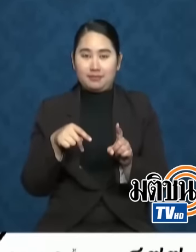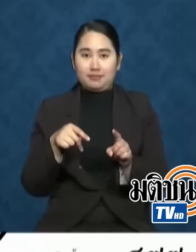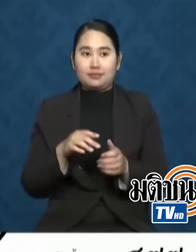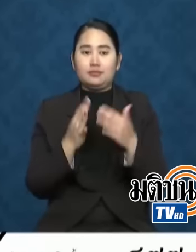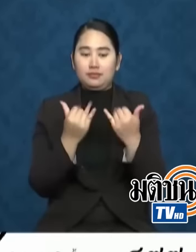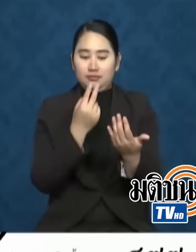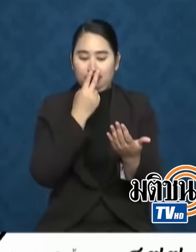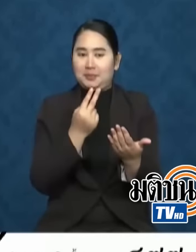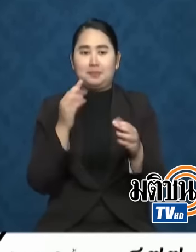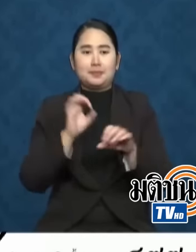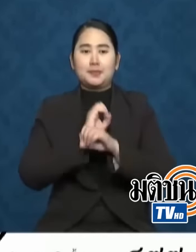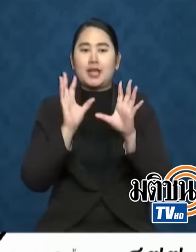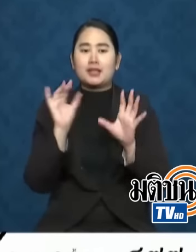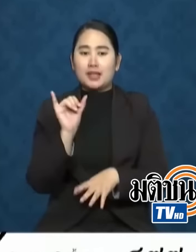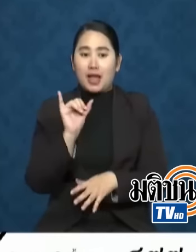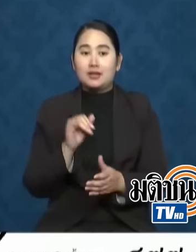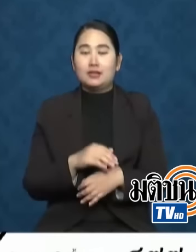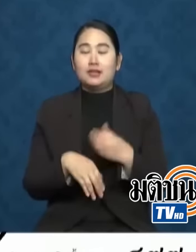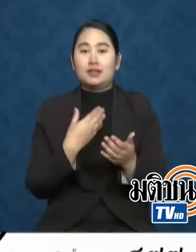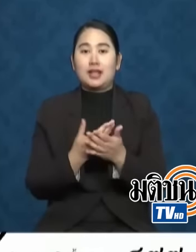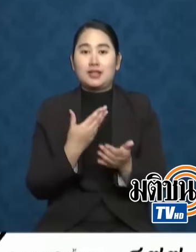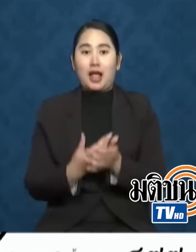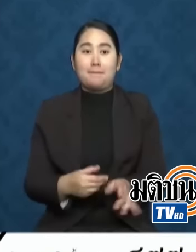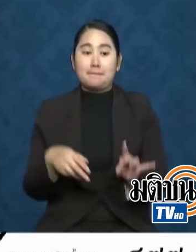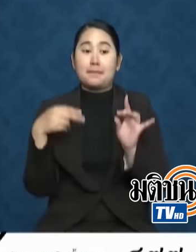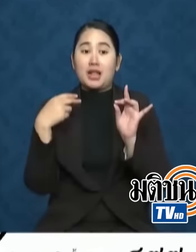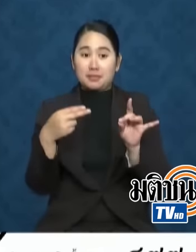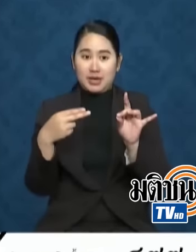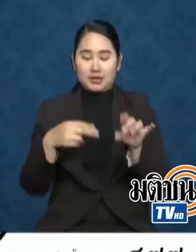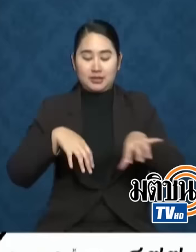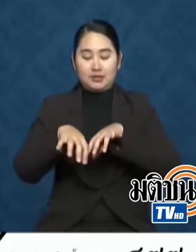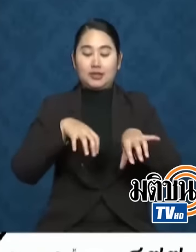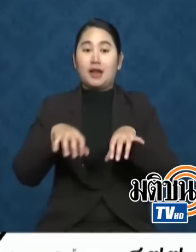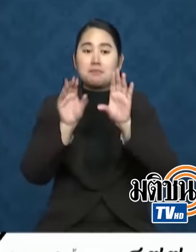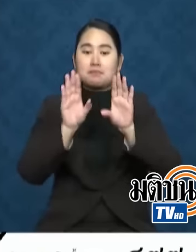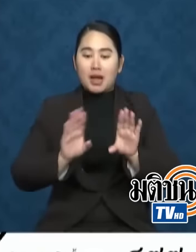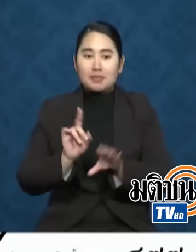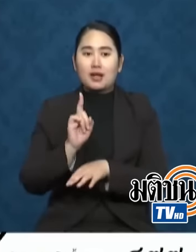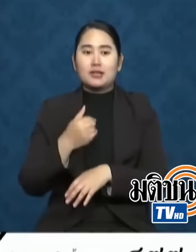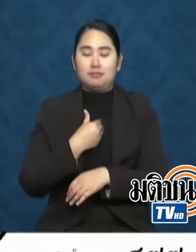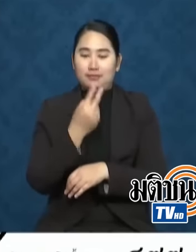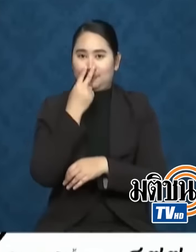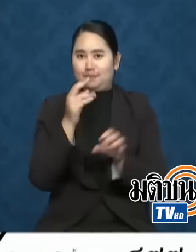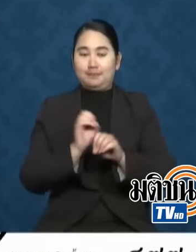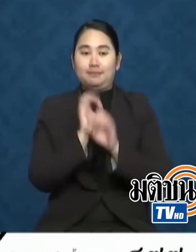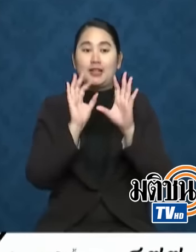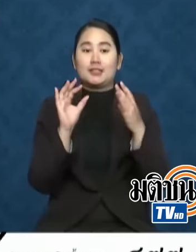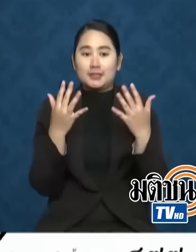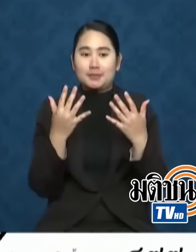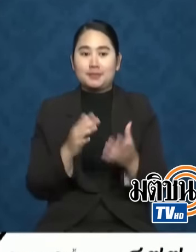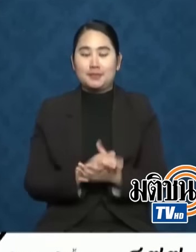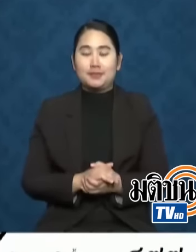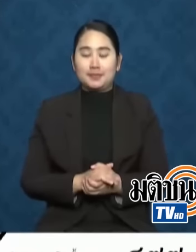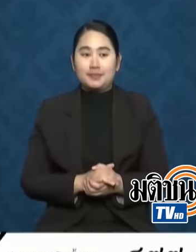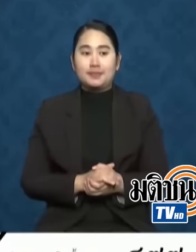ตรงนี้ก็ไม่ชัดเจนว่าไอ้ 80,000 บาทต่อจุดเนี่ยจะจัดทำเป็นเซ็นเซอร์ดีเทคไฟป่าหรือจัดตั้งหน่วยเฝ้าระวังเป็นแบบอ